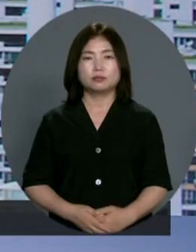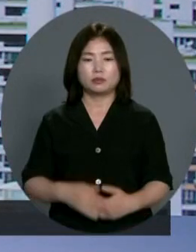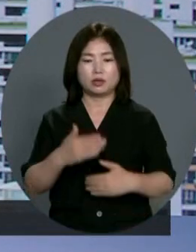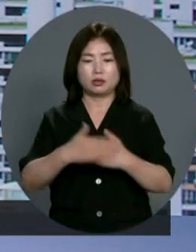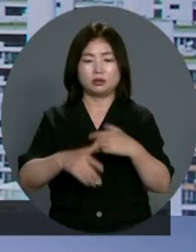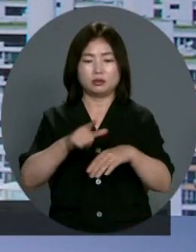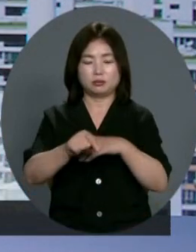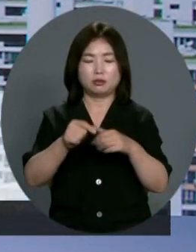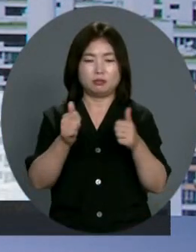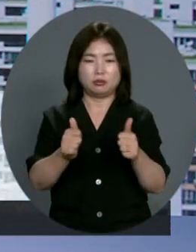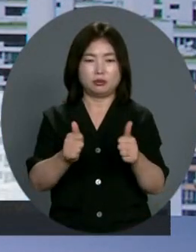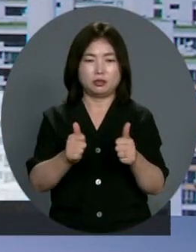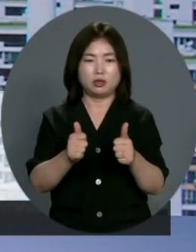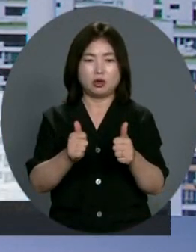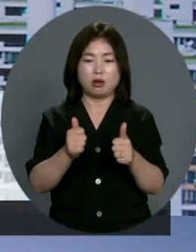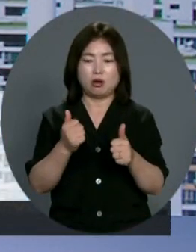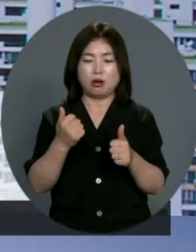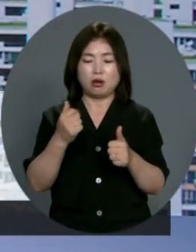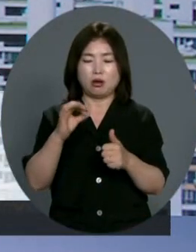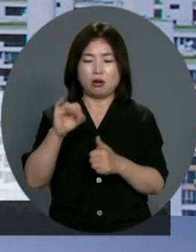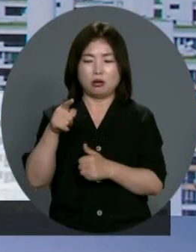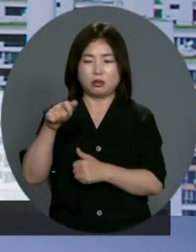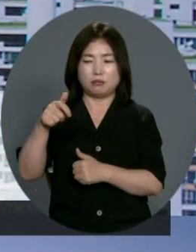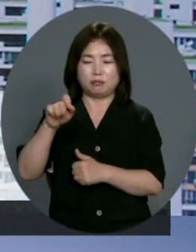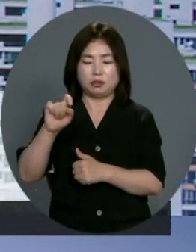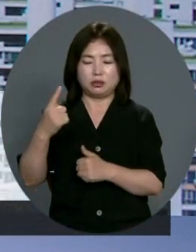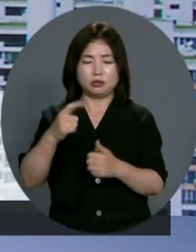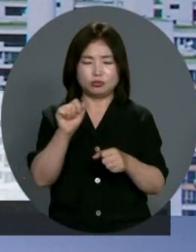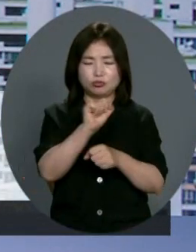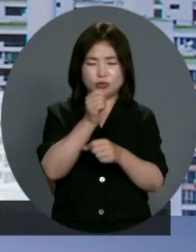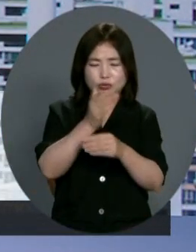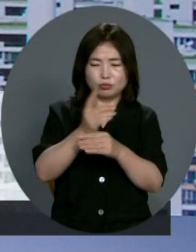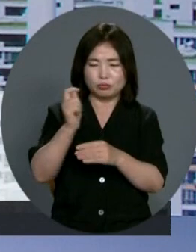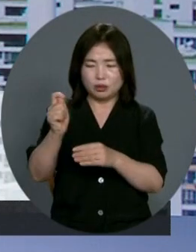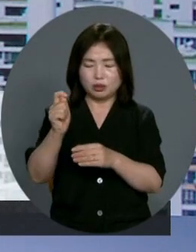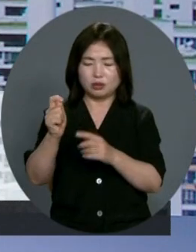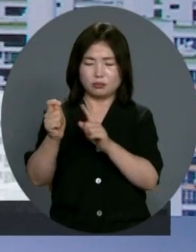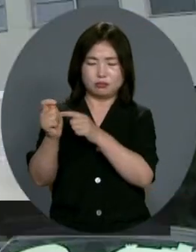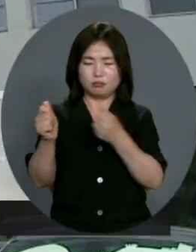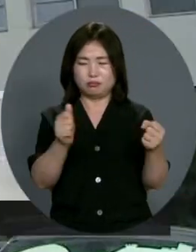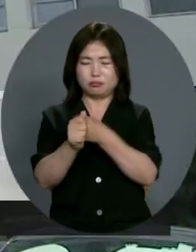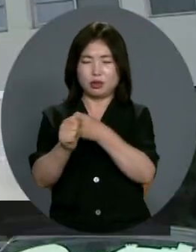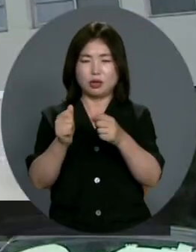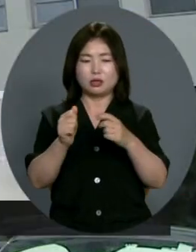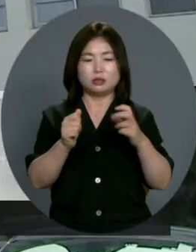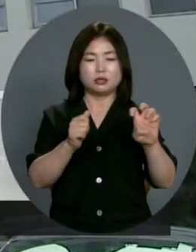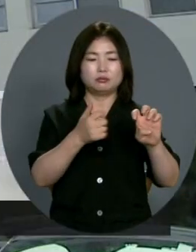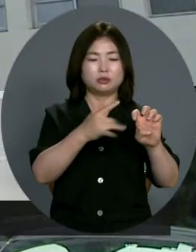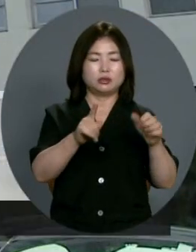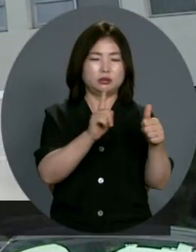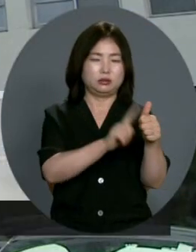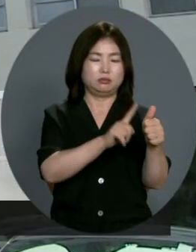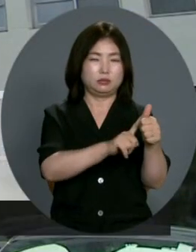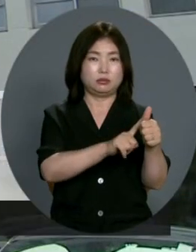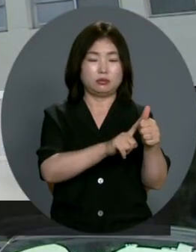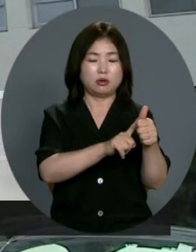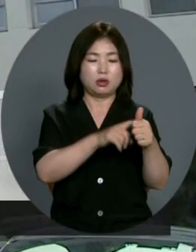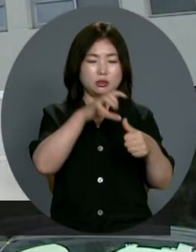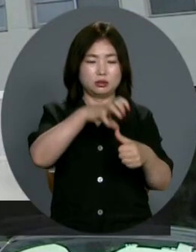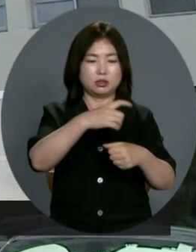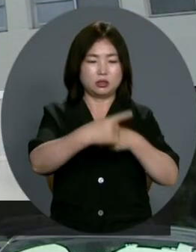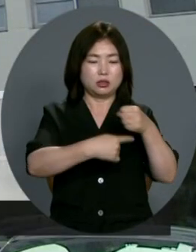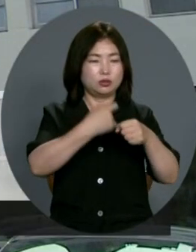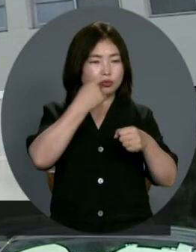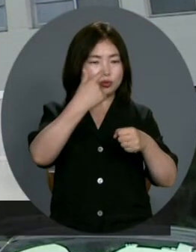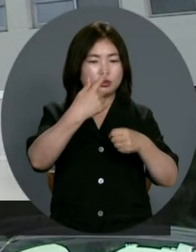대구지방법원 제12형사부 어제 원판사는 운전 중인 택시 기사를 폭행한 혐의로 기소된 40대 남성에게 징역